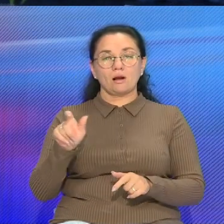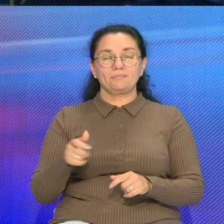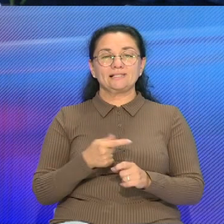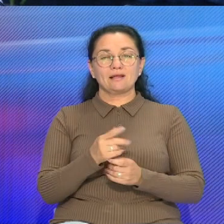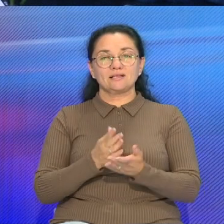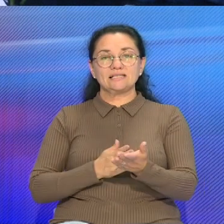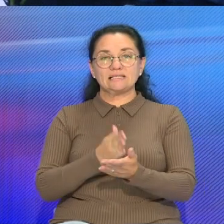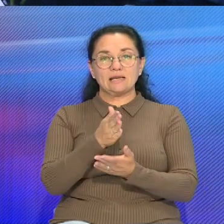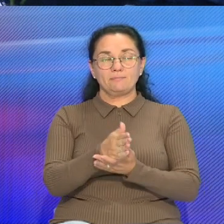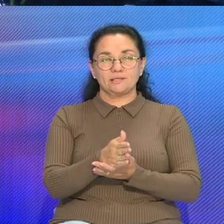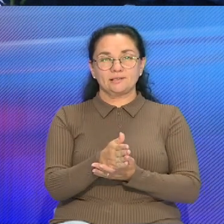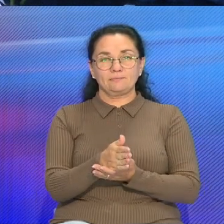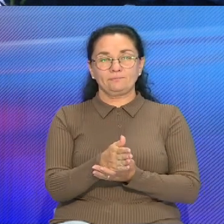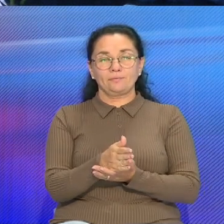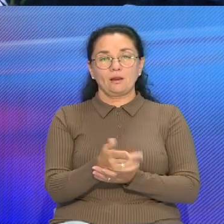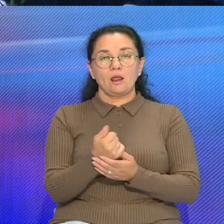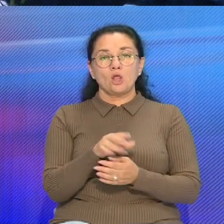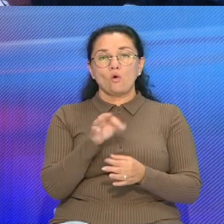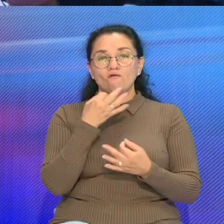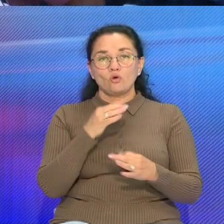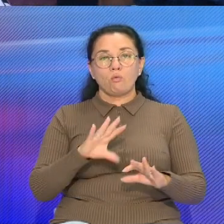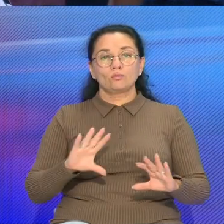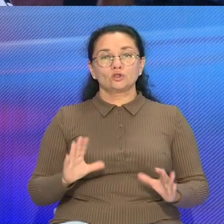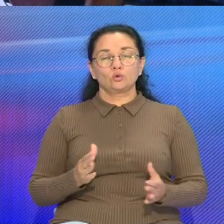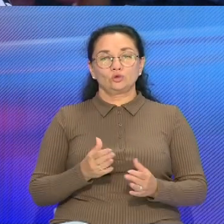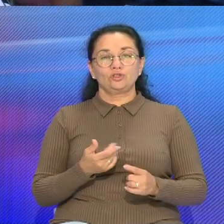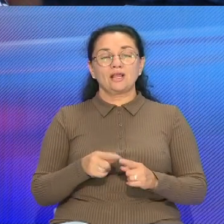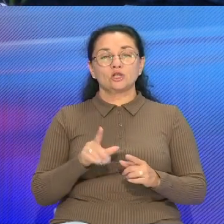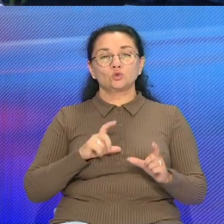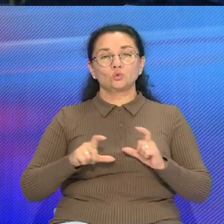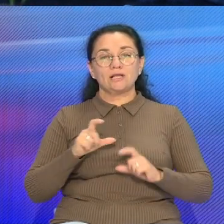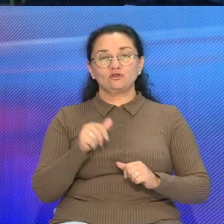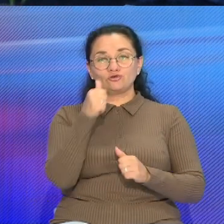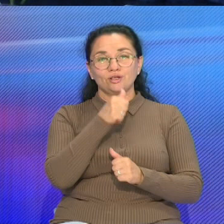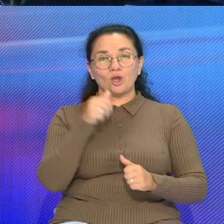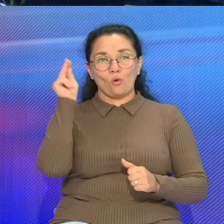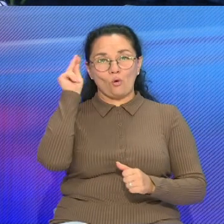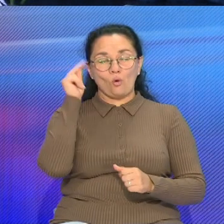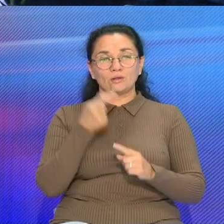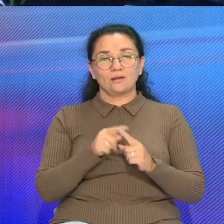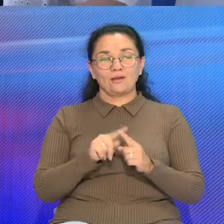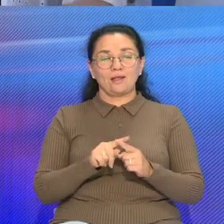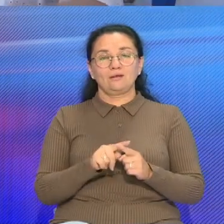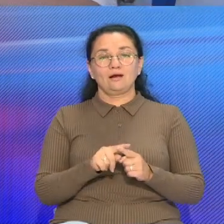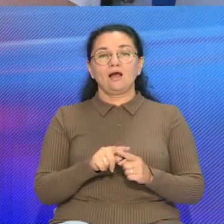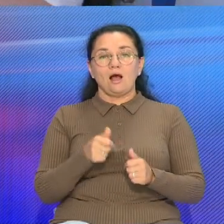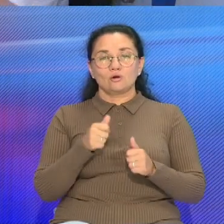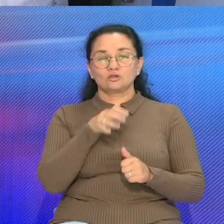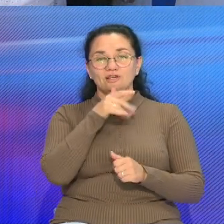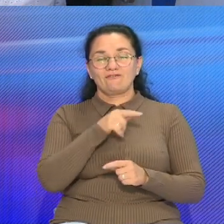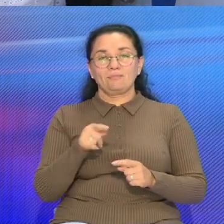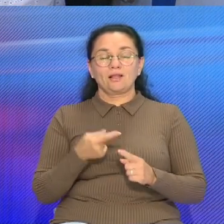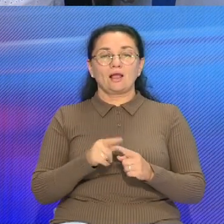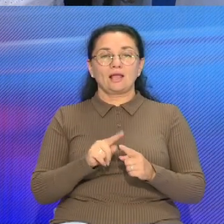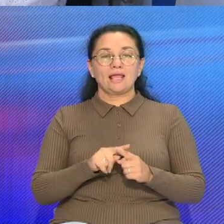стремиться к ней. Но в любом случае, студенческие годы – это время, ну, открывать себя. Не сталі адцягваць